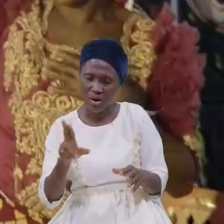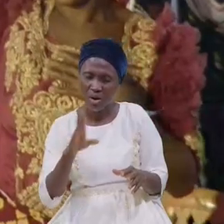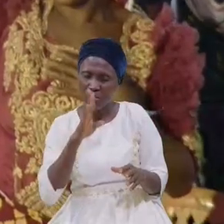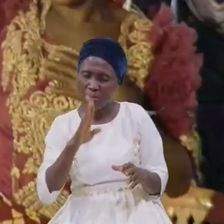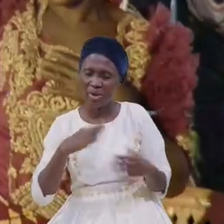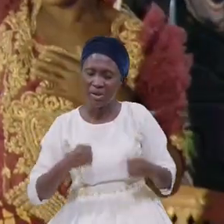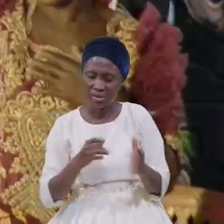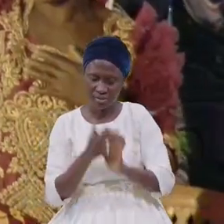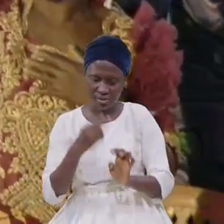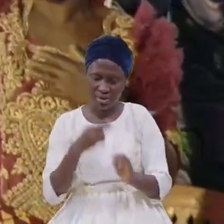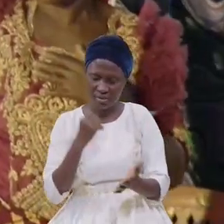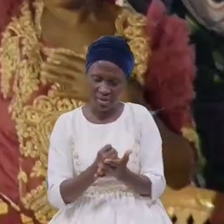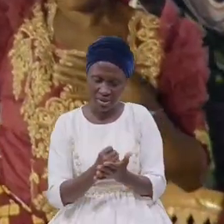Jésus.